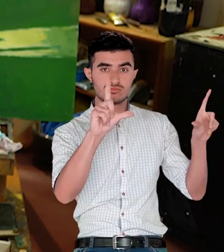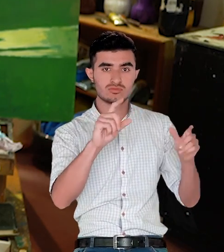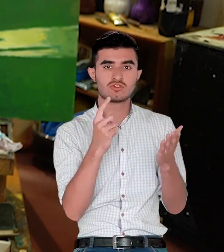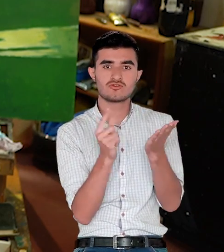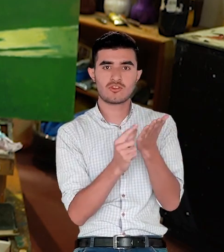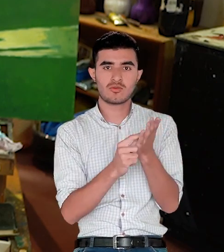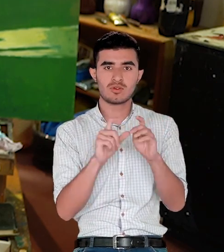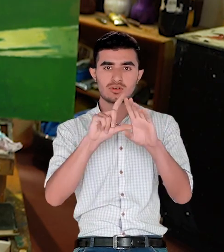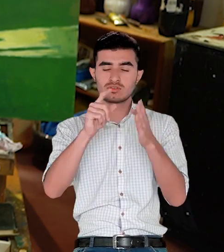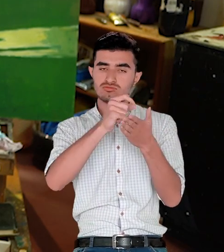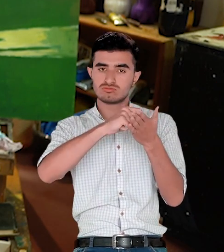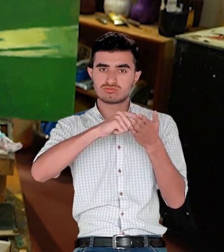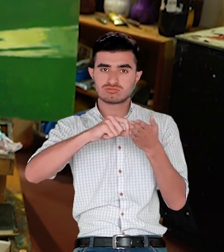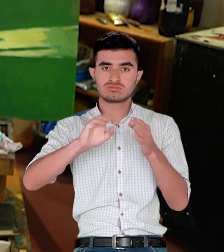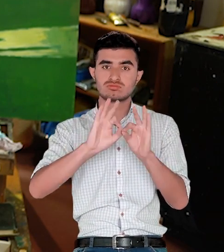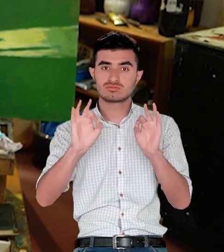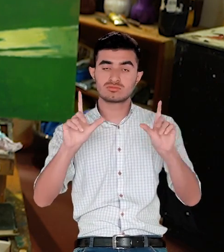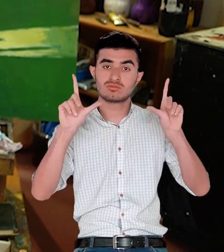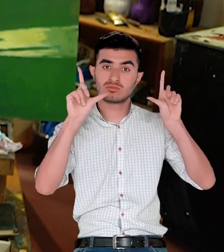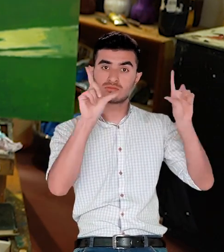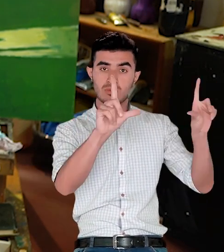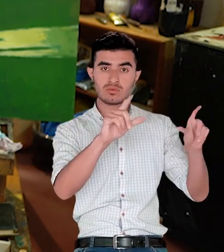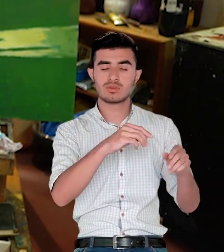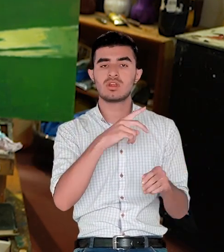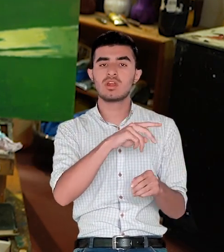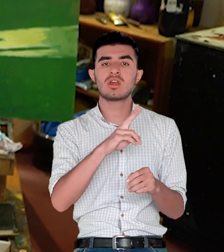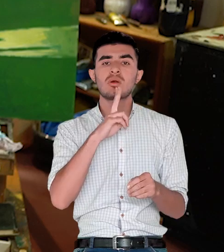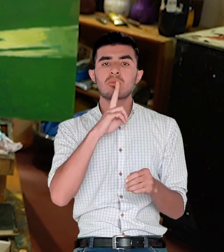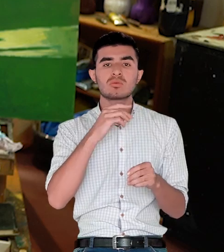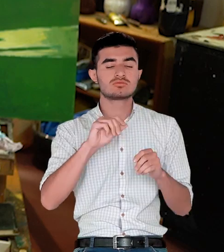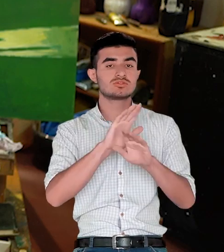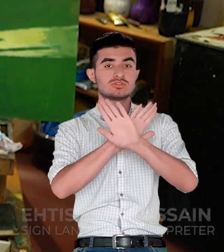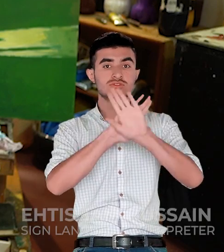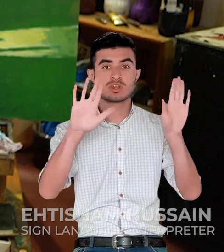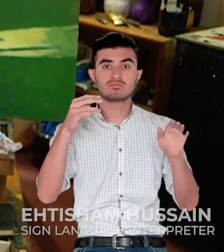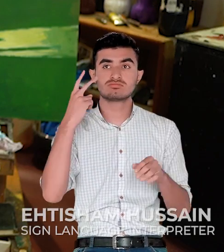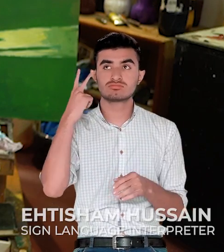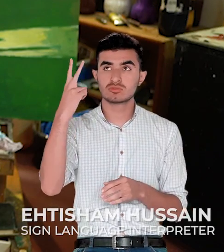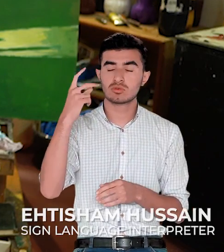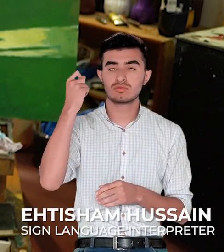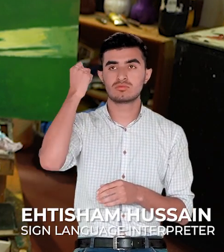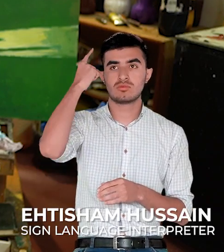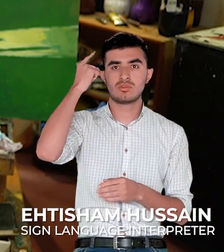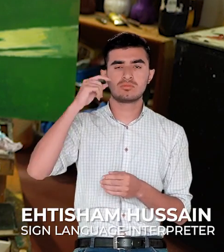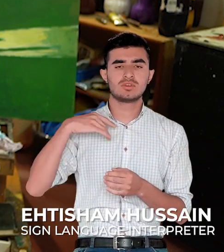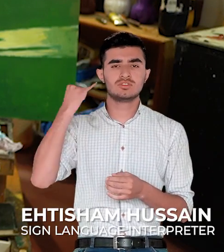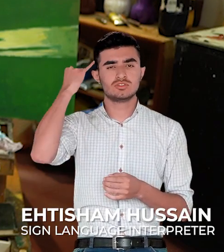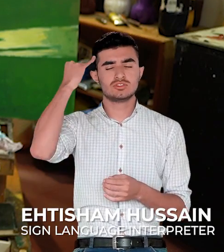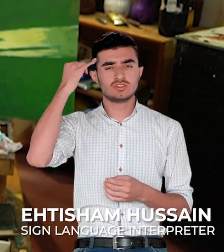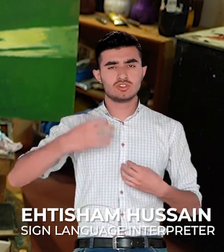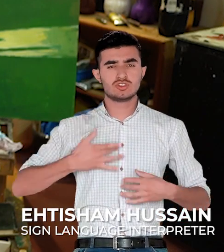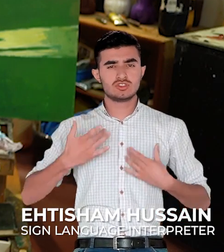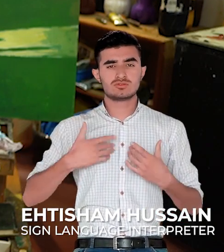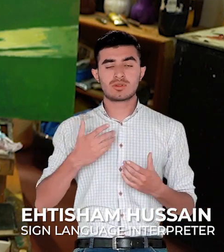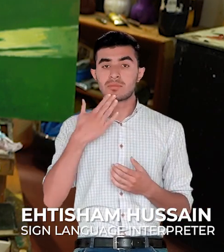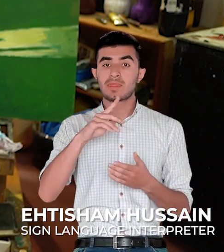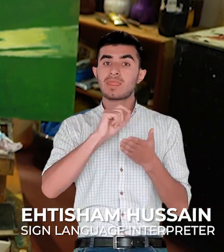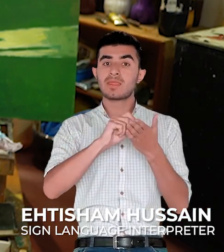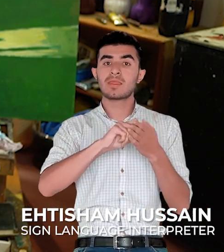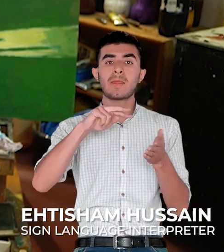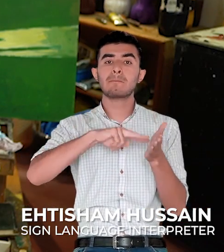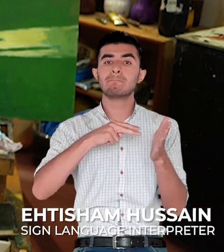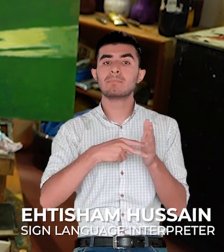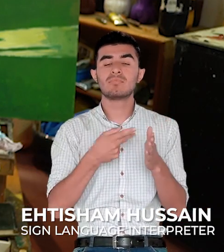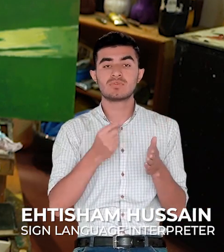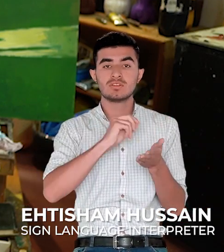استاد تھے، خطاط، ان کے ہاتھ کا وہ لکھا ہوا. تو وہ ہمیشہ سامنے رہتا تھا کہ قصب کمال، کوئی